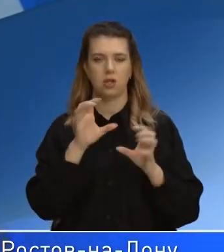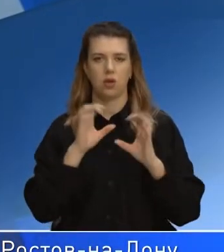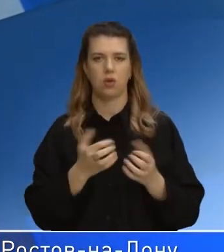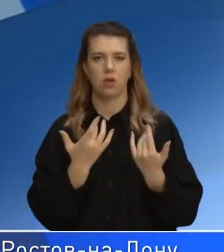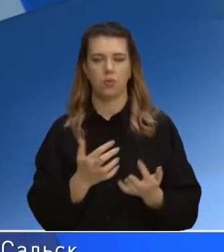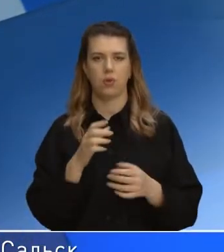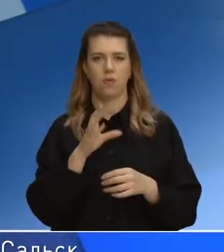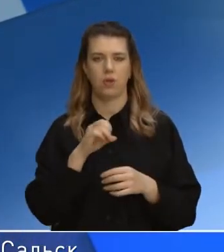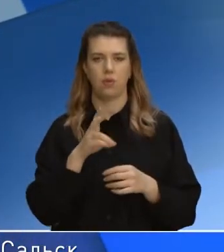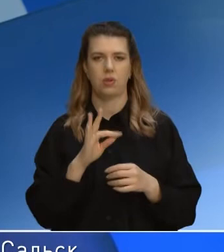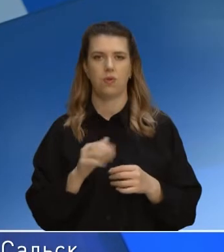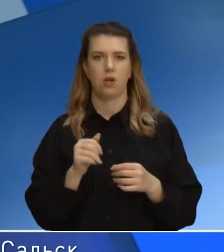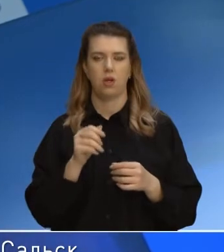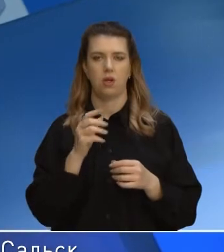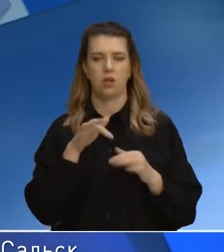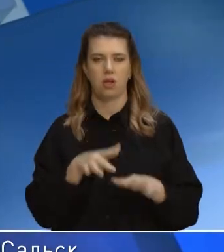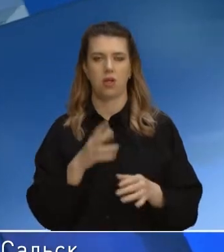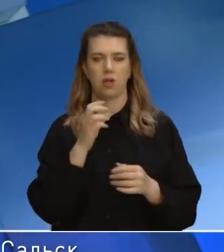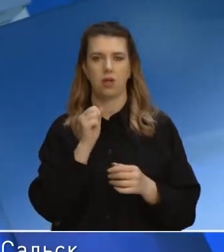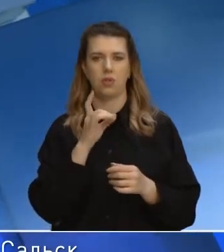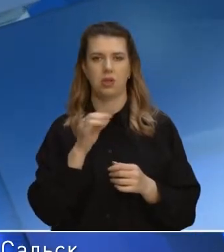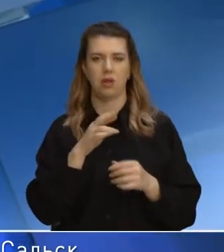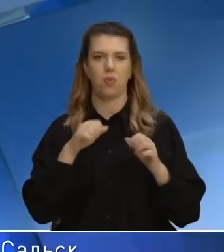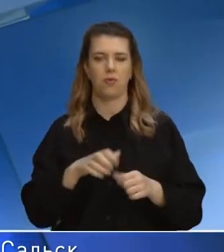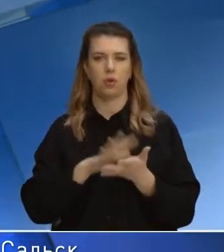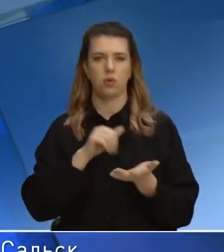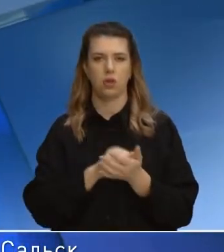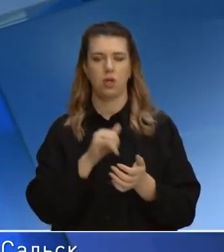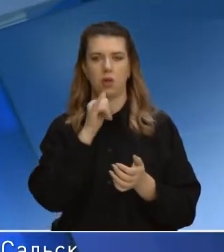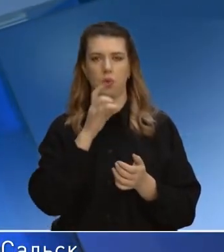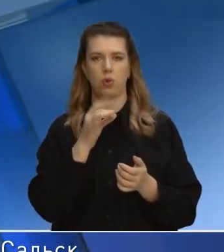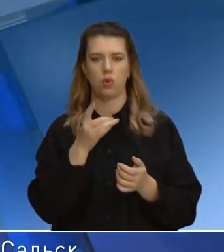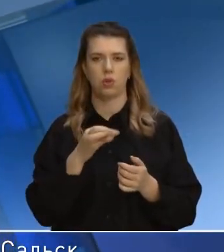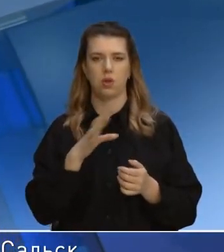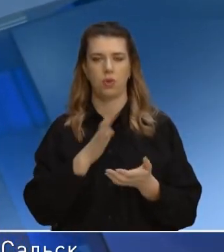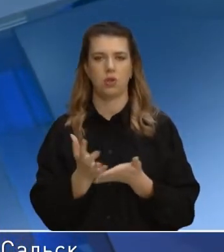сотрудников ведомства возбуждены дела об административных правонарушениях табачная продукция была изъята